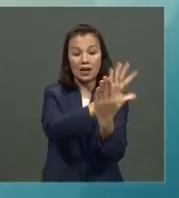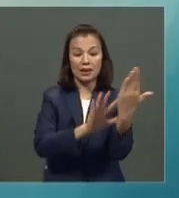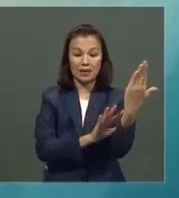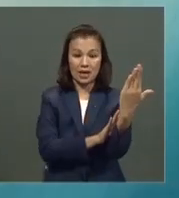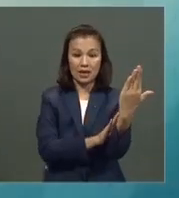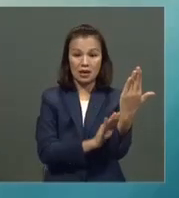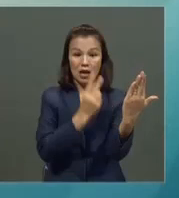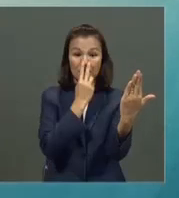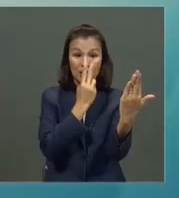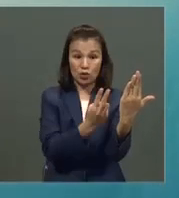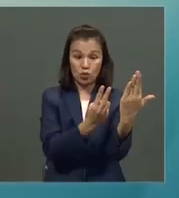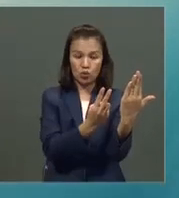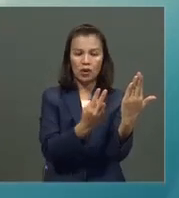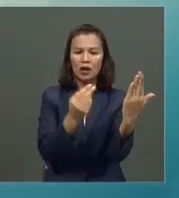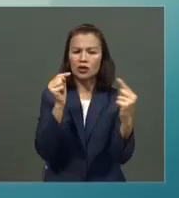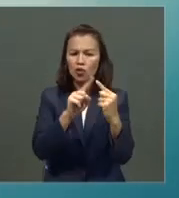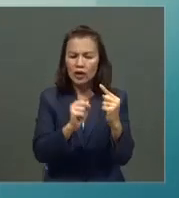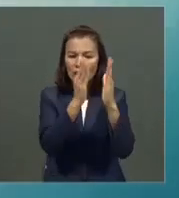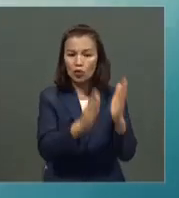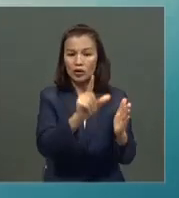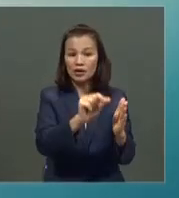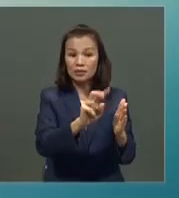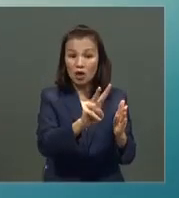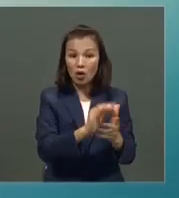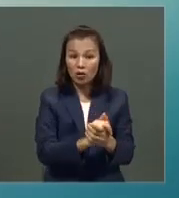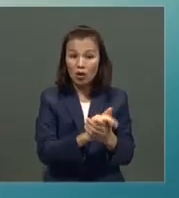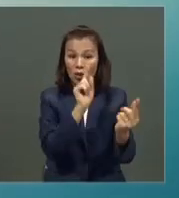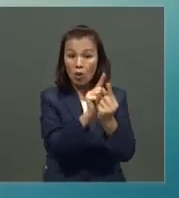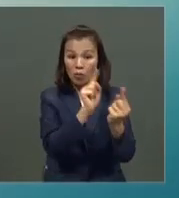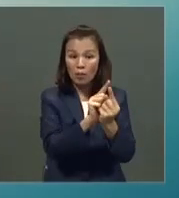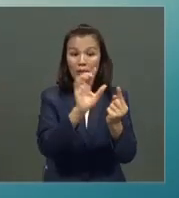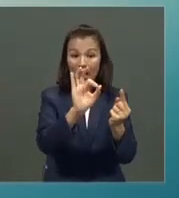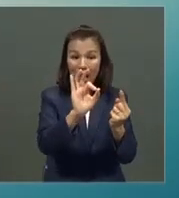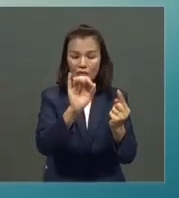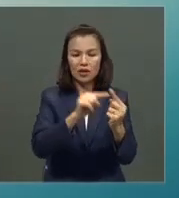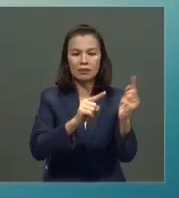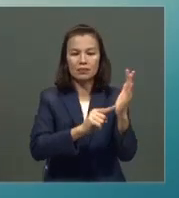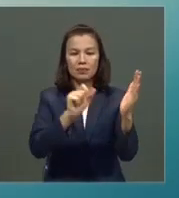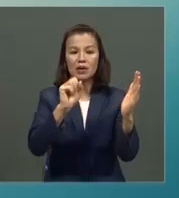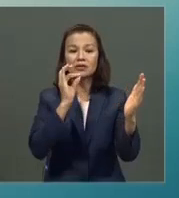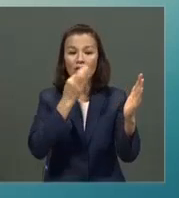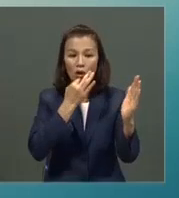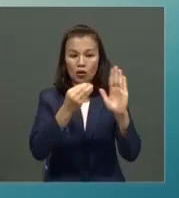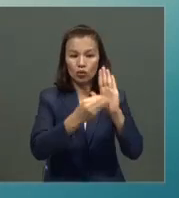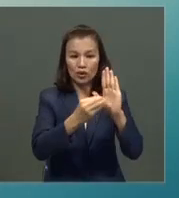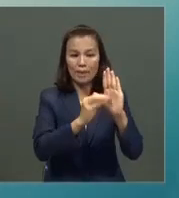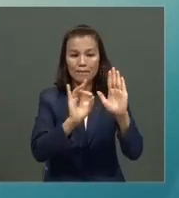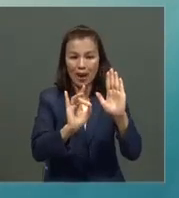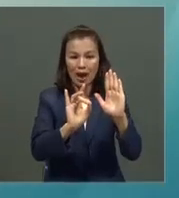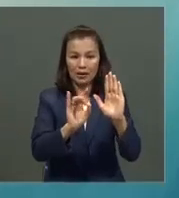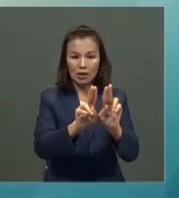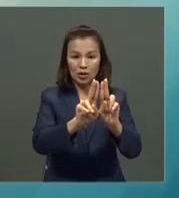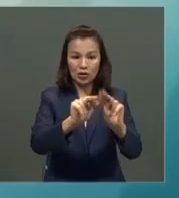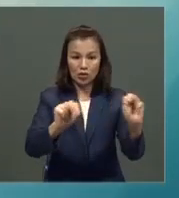ายละเอียดของ22รายนิดนึงนะคะ9รายยังพบที่สมุทรสาครค่ะกทม.ยัง8รายนะคะนนทบุ